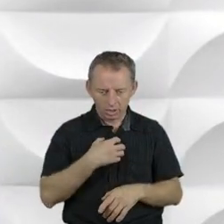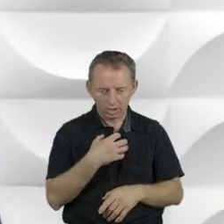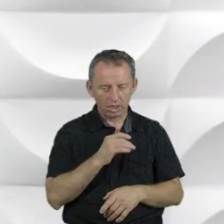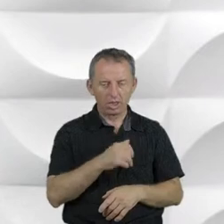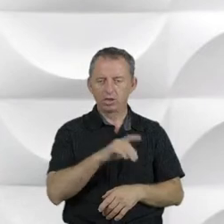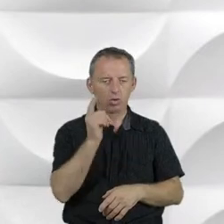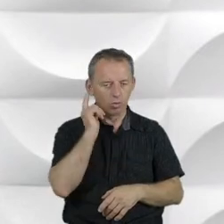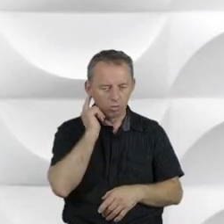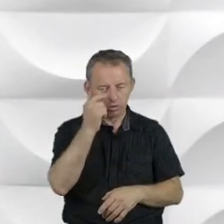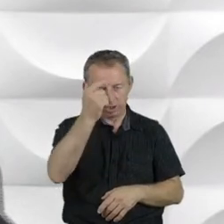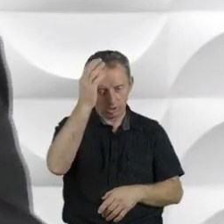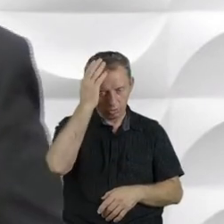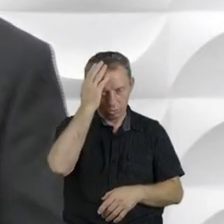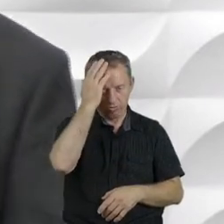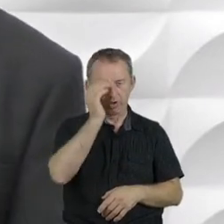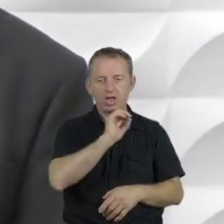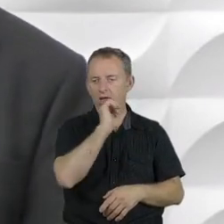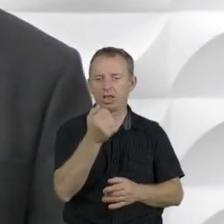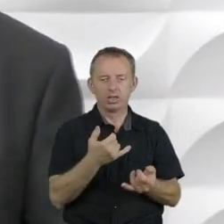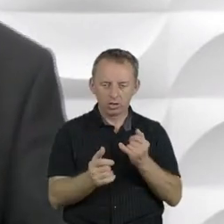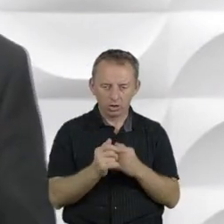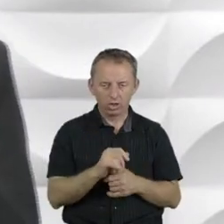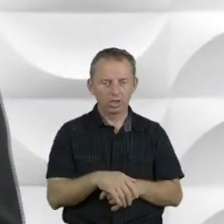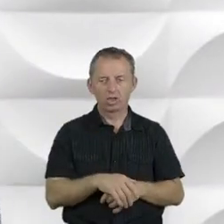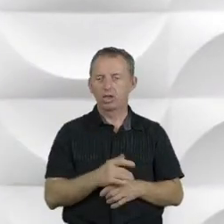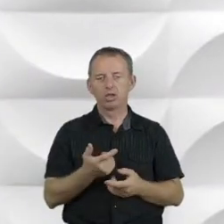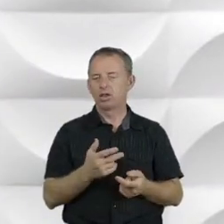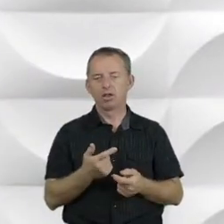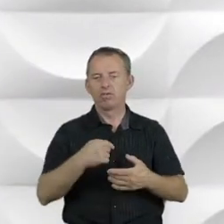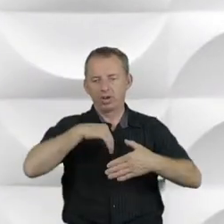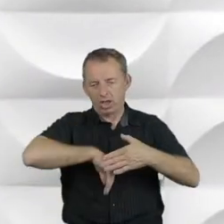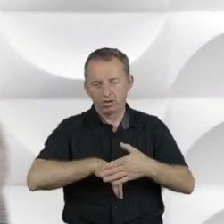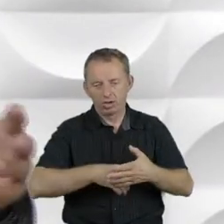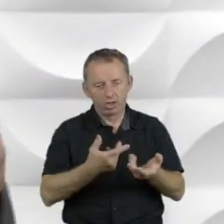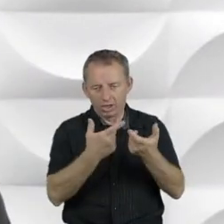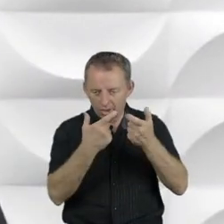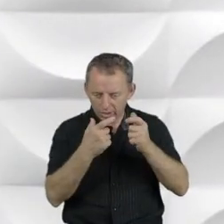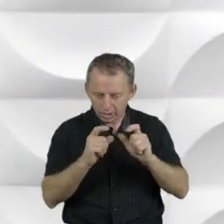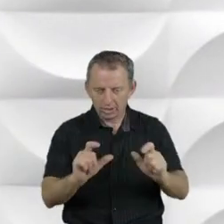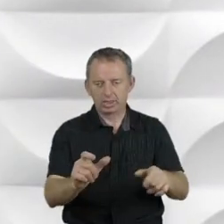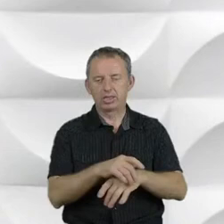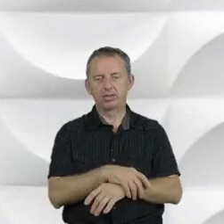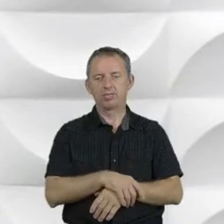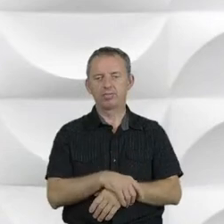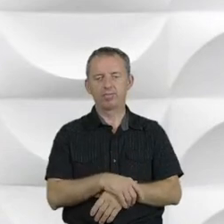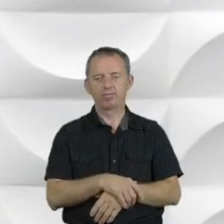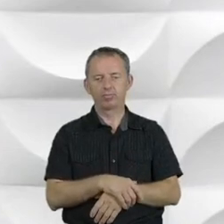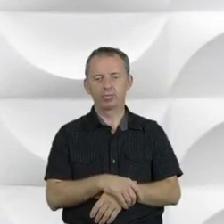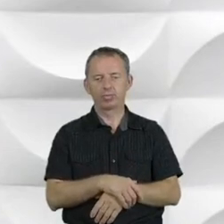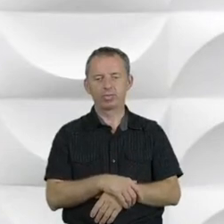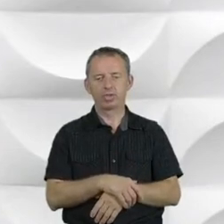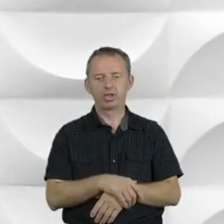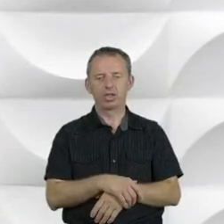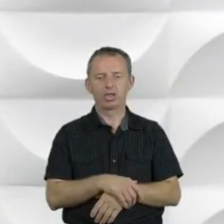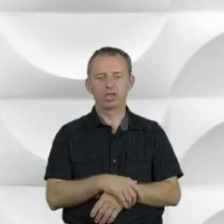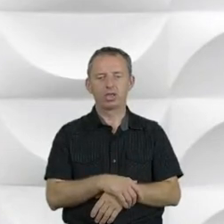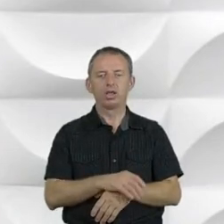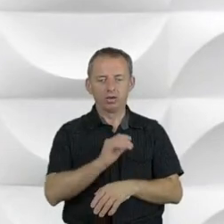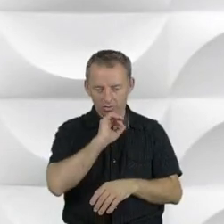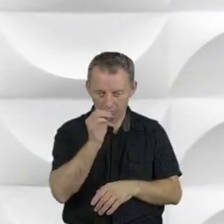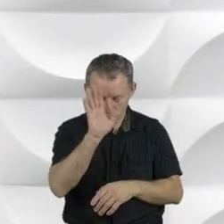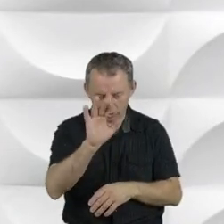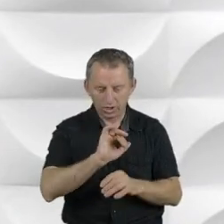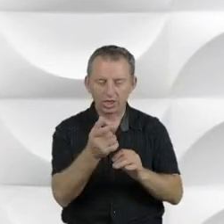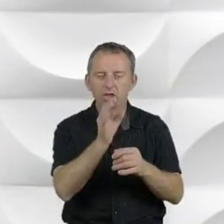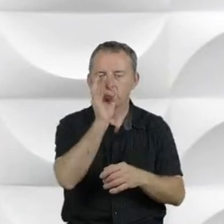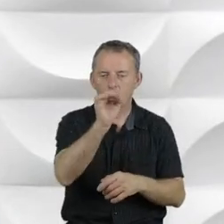ucho, ani głowa, ani nogi, ani wnętrzności. Nic. Boże, jaki Ty dobry